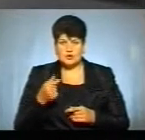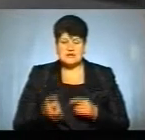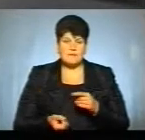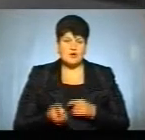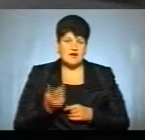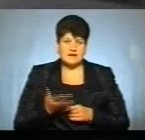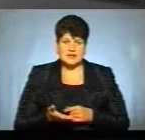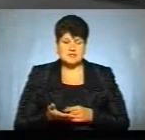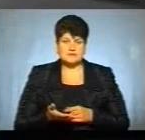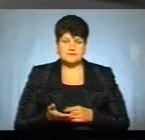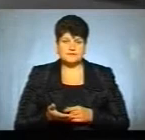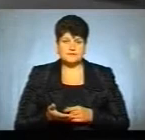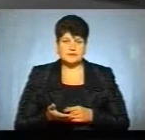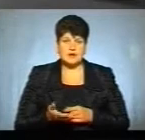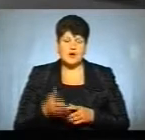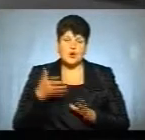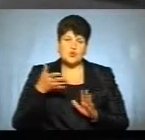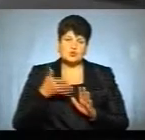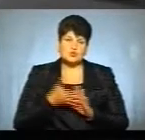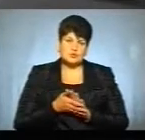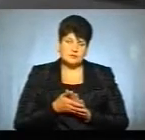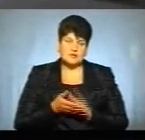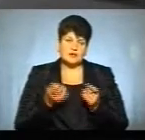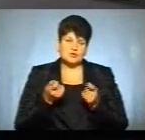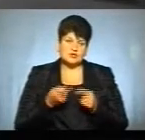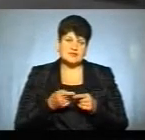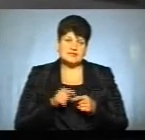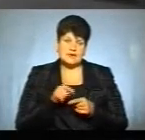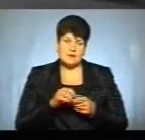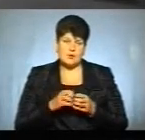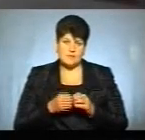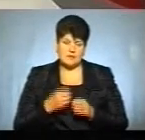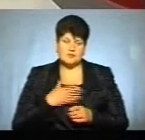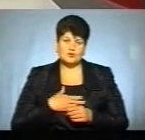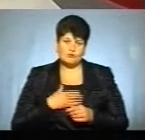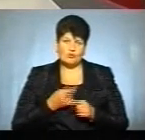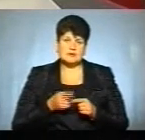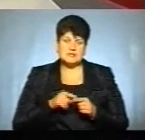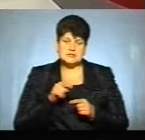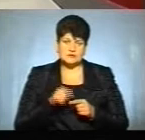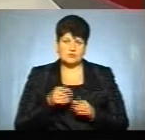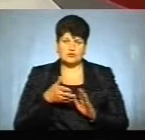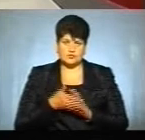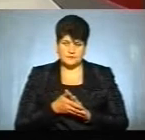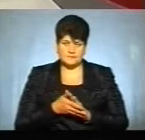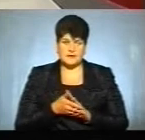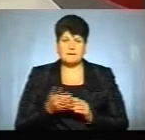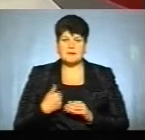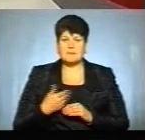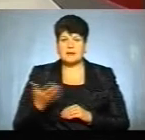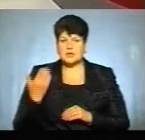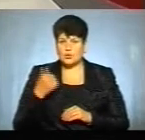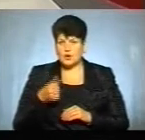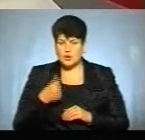появилося все-таки розуміння трошечки цієї проблеми. І стурбованість, і одночасно розуміння. Якщо ми минулі